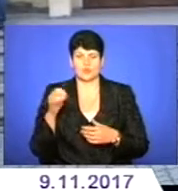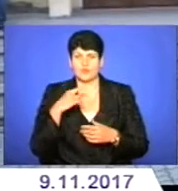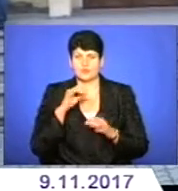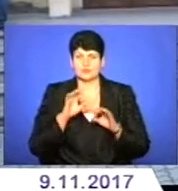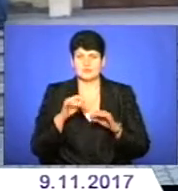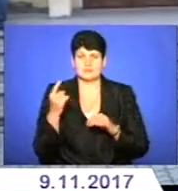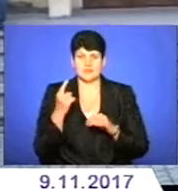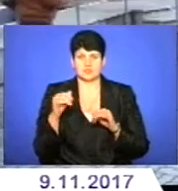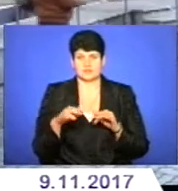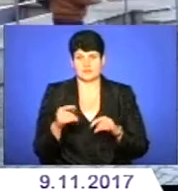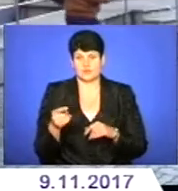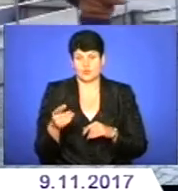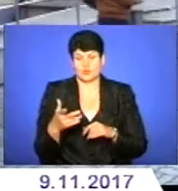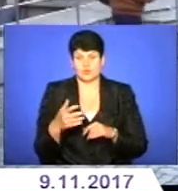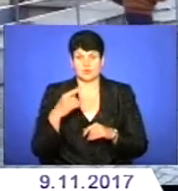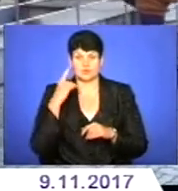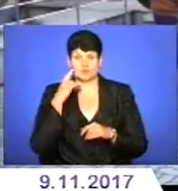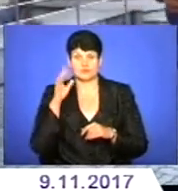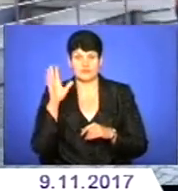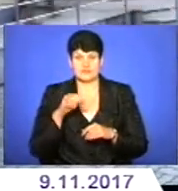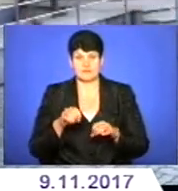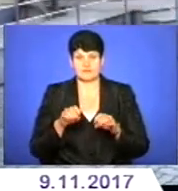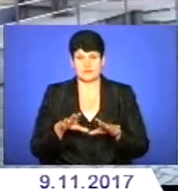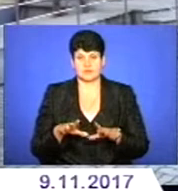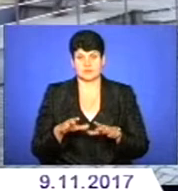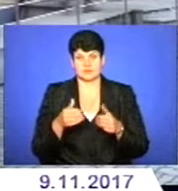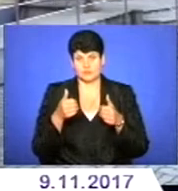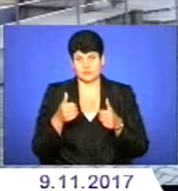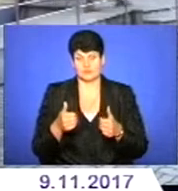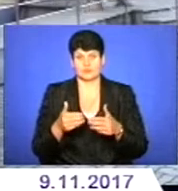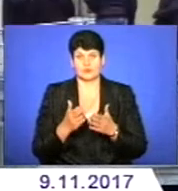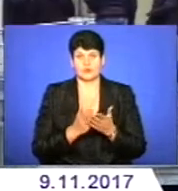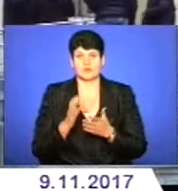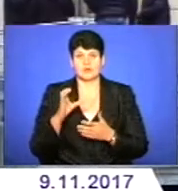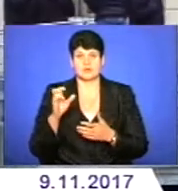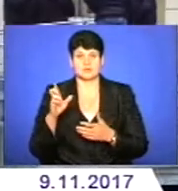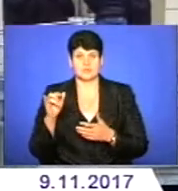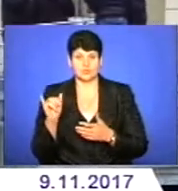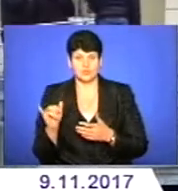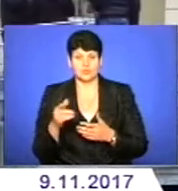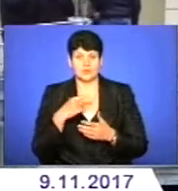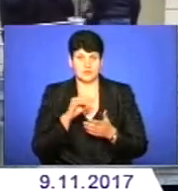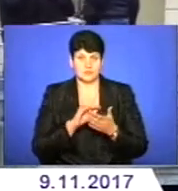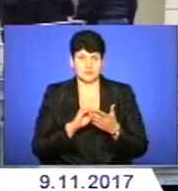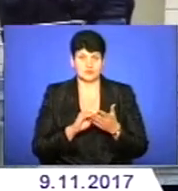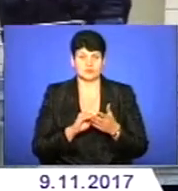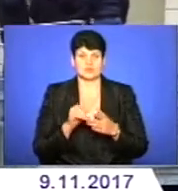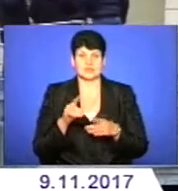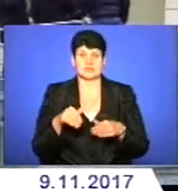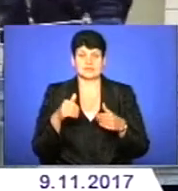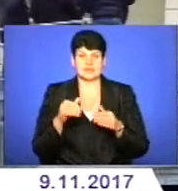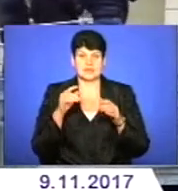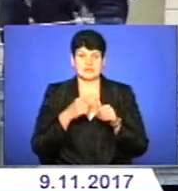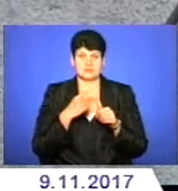така справа у Тернополі. Сподівається, що все вирішиться позитивно, адже від Служби безпеки України надійшов лист, в якому йдеться про те, що надання